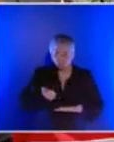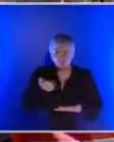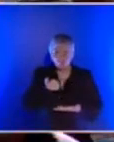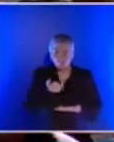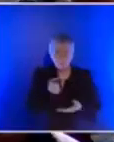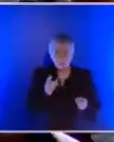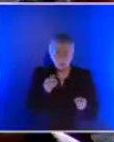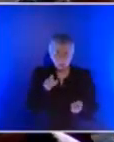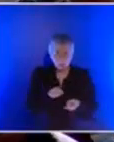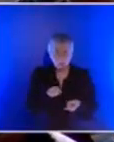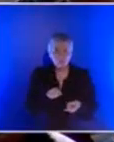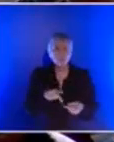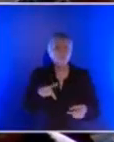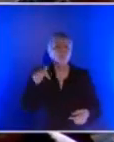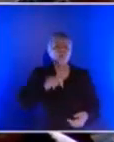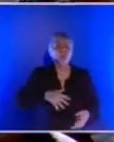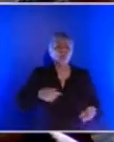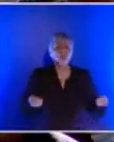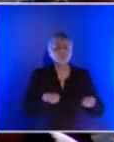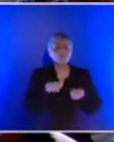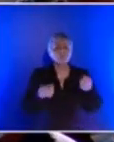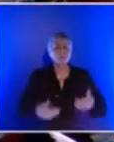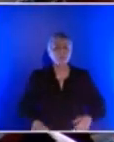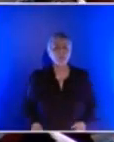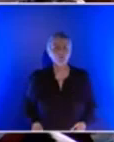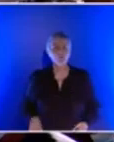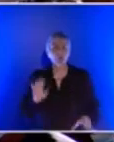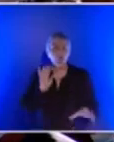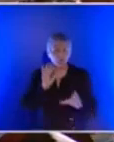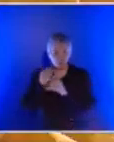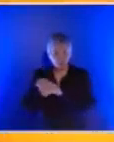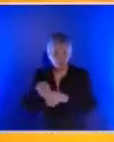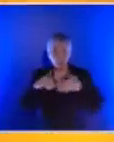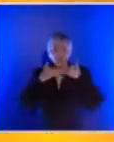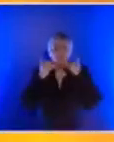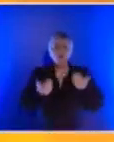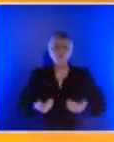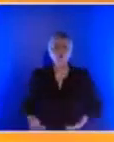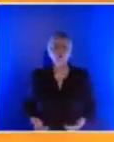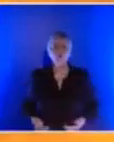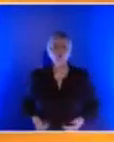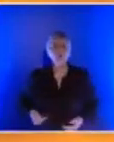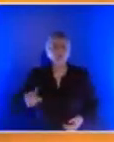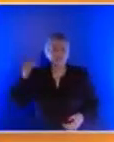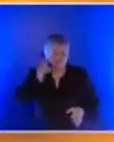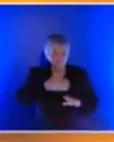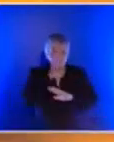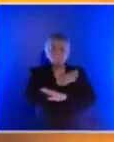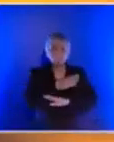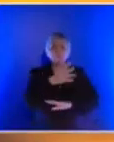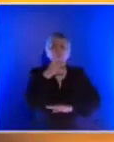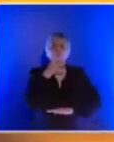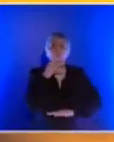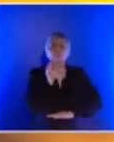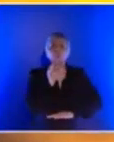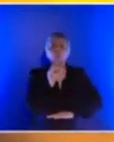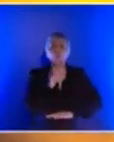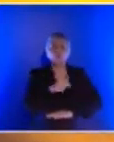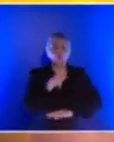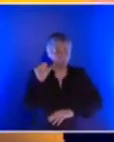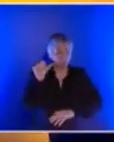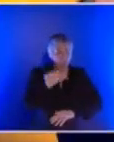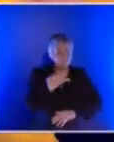σε αυτήν, θα τιμωρούνται κιόλας. Διότι θα συνεχίσουν να καταναλώνουν πετρέλαιο και βενζίνη, το οποίο θα έχει επιπρόσθετους